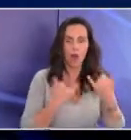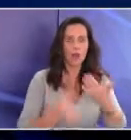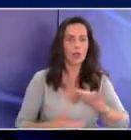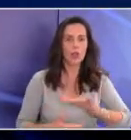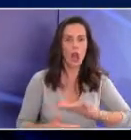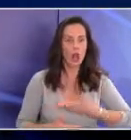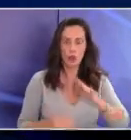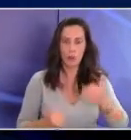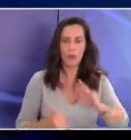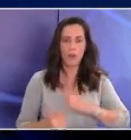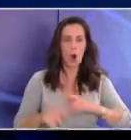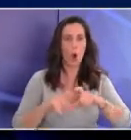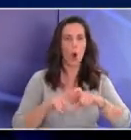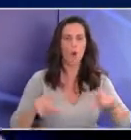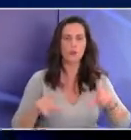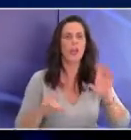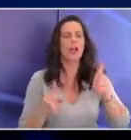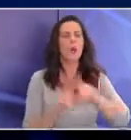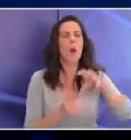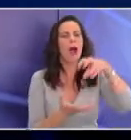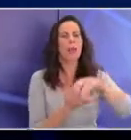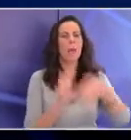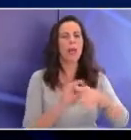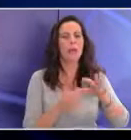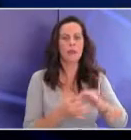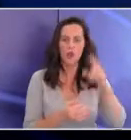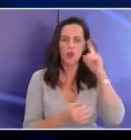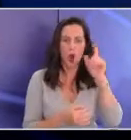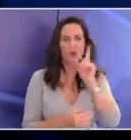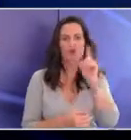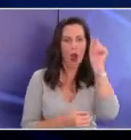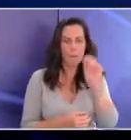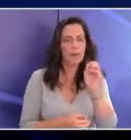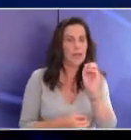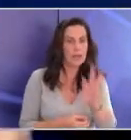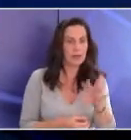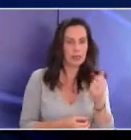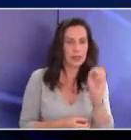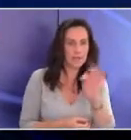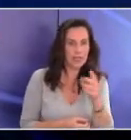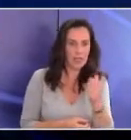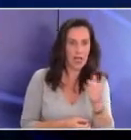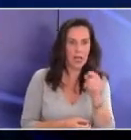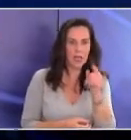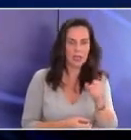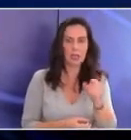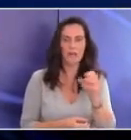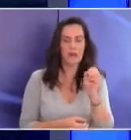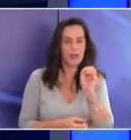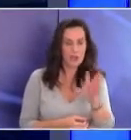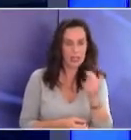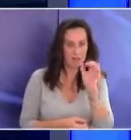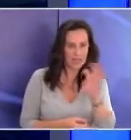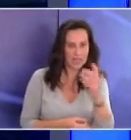מקבל קופסה, זה נקרא, באיזה אתר, פותחים לו, והם יודעים שהוא הפקיד סכום וירטואלי של כסף. באתר הימורים בינלאומי. רגיל,